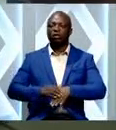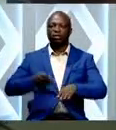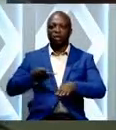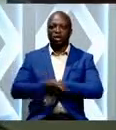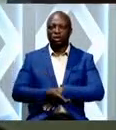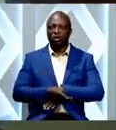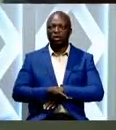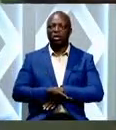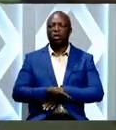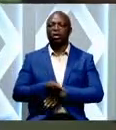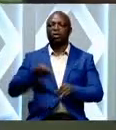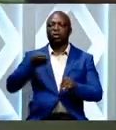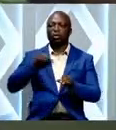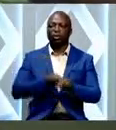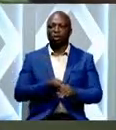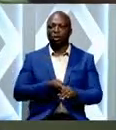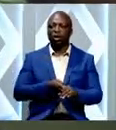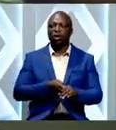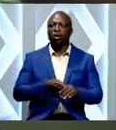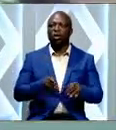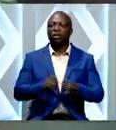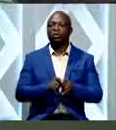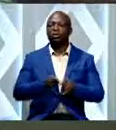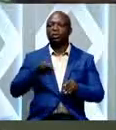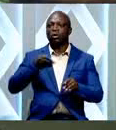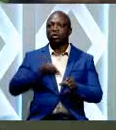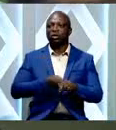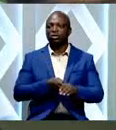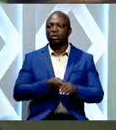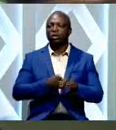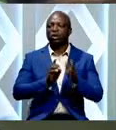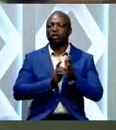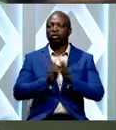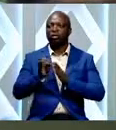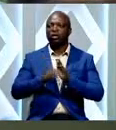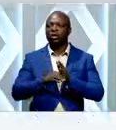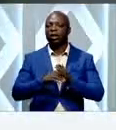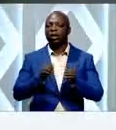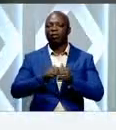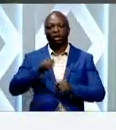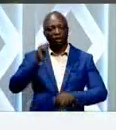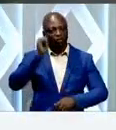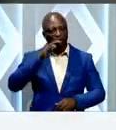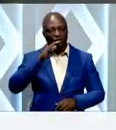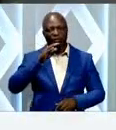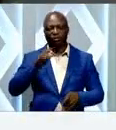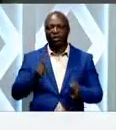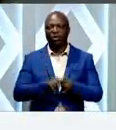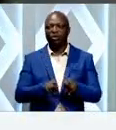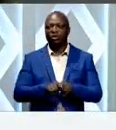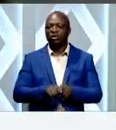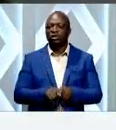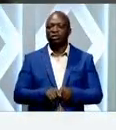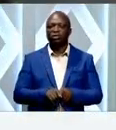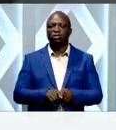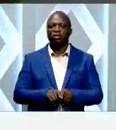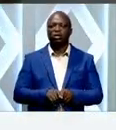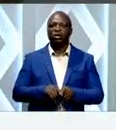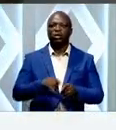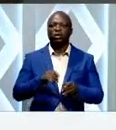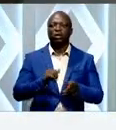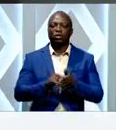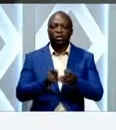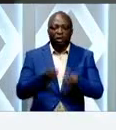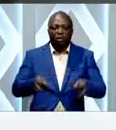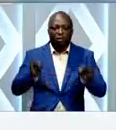le recrutement et notamment le recrutement et développement des carrières des femmes. Ensuite, c'est aussi